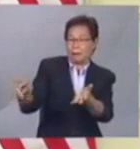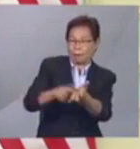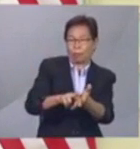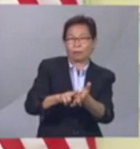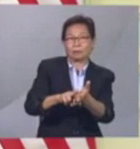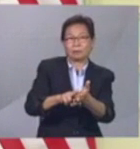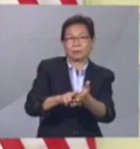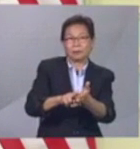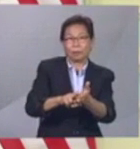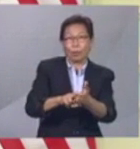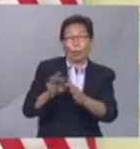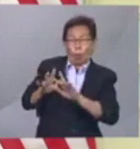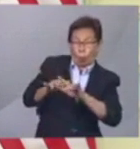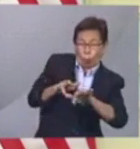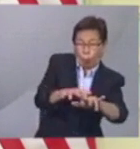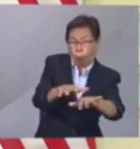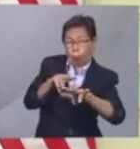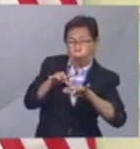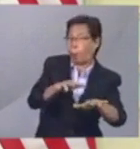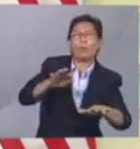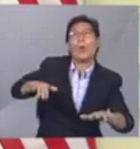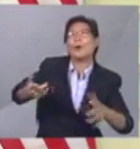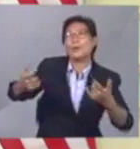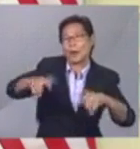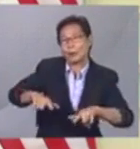kemasukan besar-besaran masih belum berlaku.